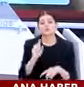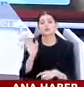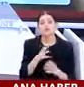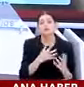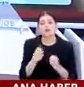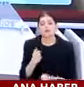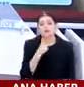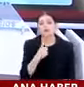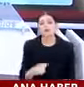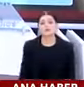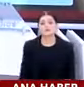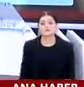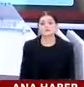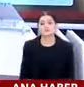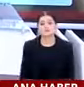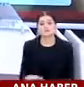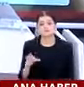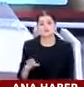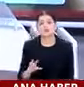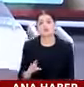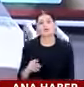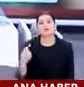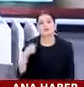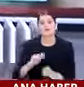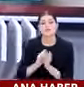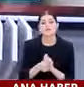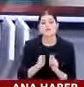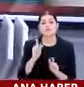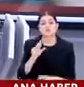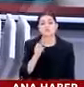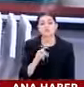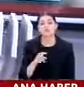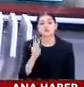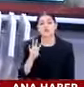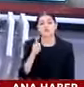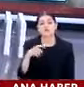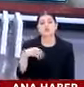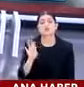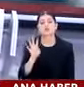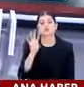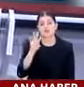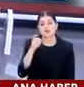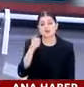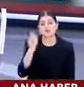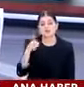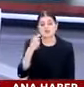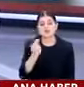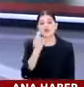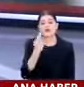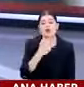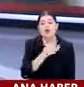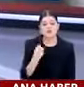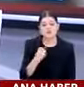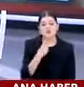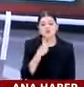alıyor Efendim 49 küsürünü alıyor Bu da değişmesi gereken bir şey aslında 49 değil Hemen düzeltiyorum 46.7'sini alıyor